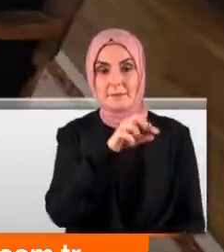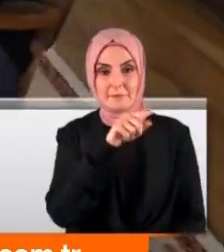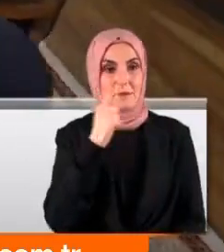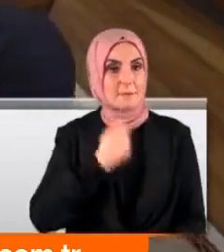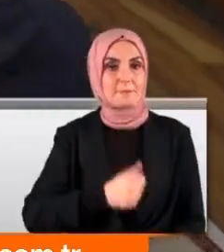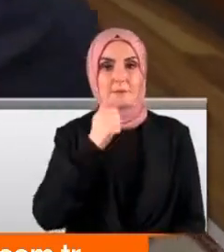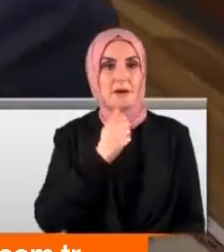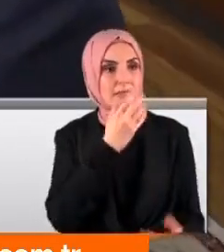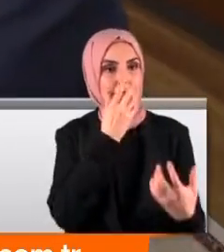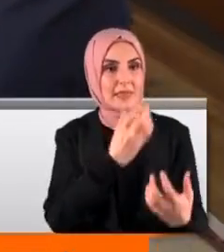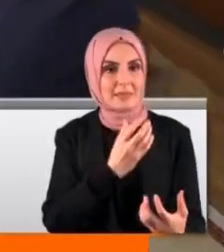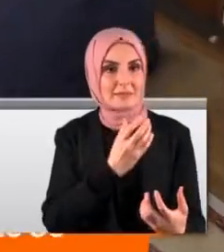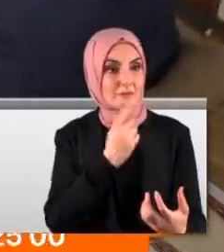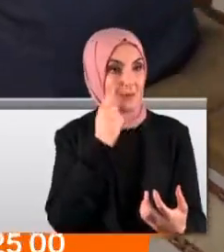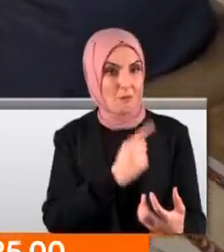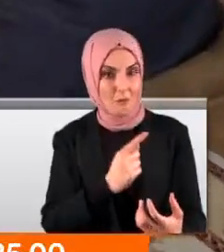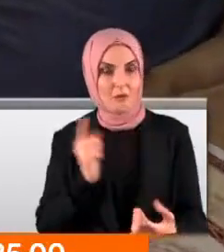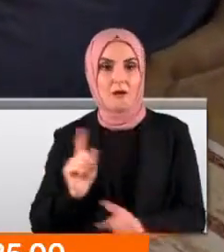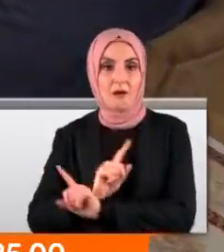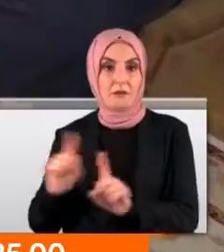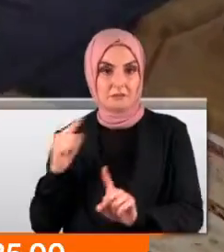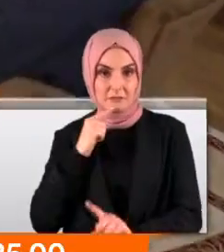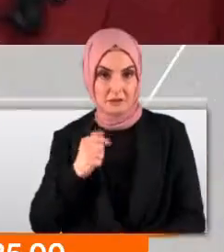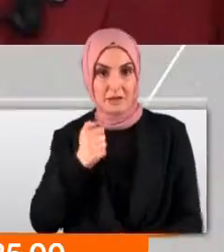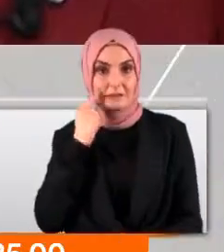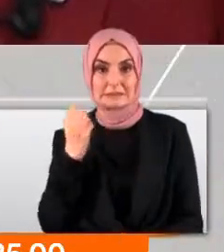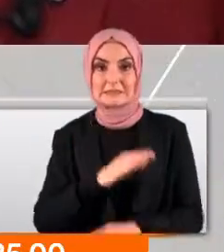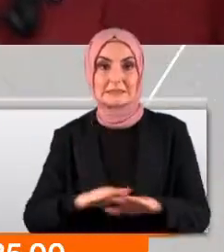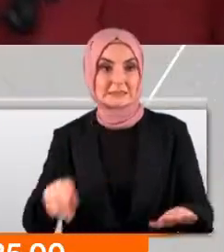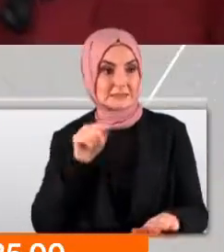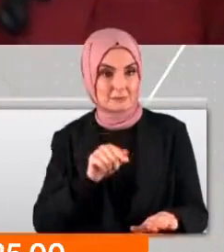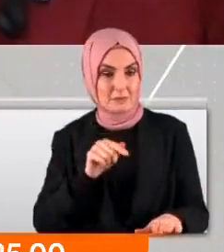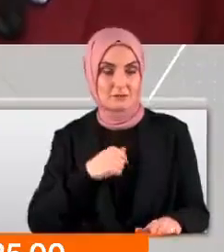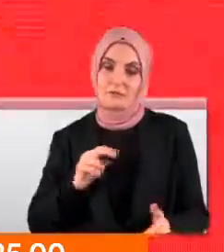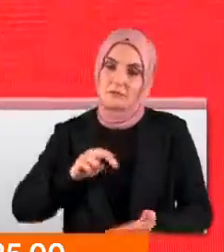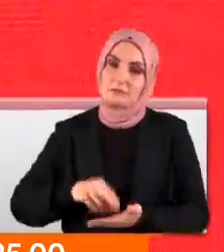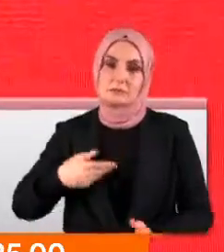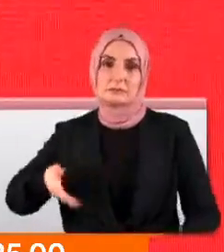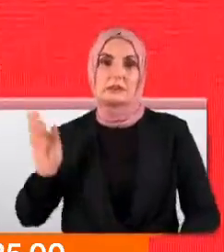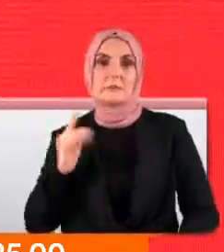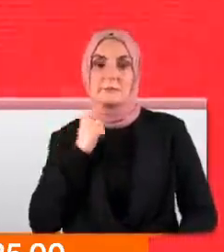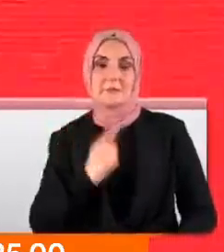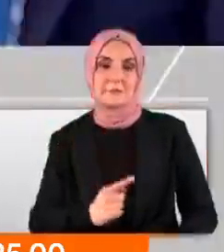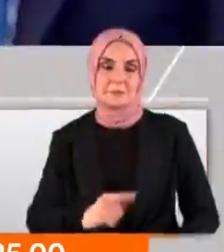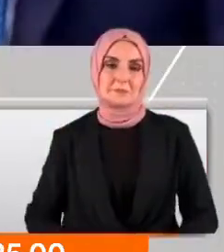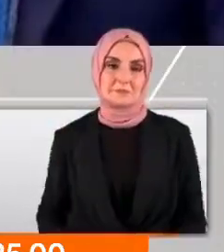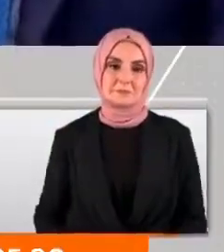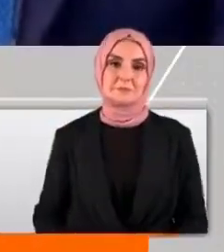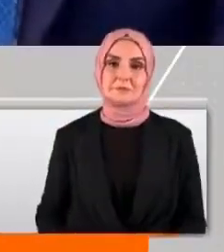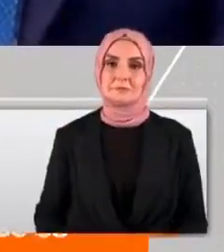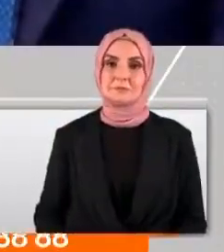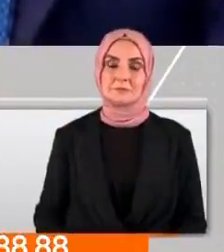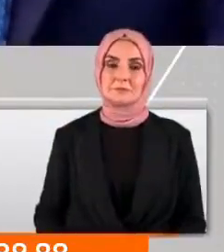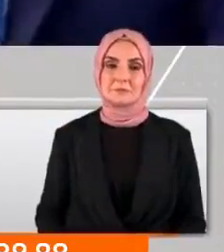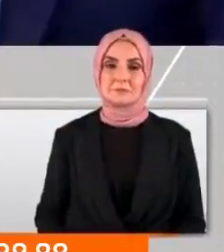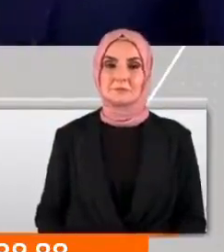kapamış Hatta altılı masayı terk ederiz resti bilecekmişti o masada hedefe falan yok HDP altılı masaya yaklaşırsa